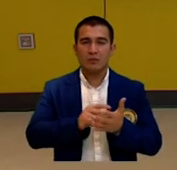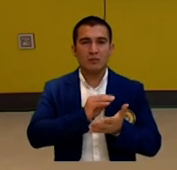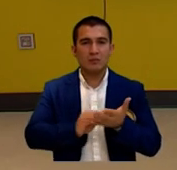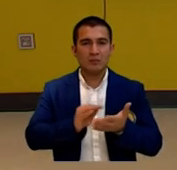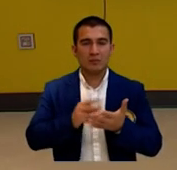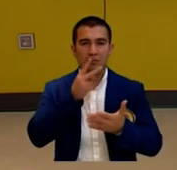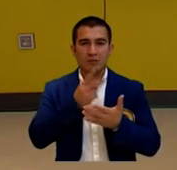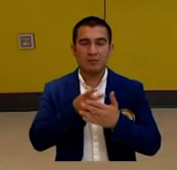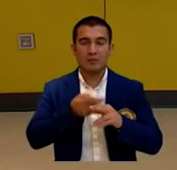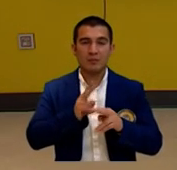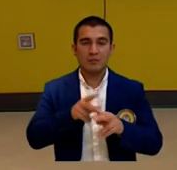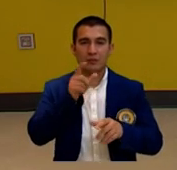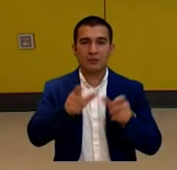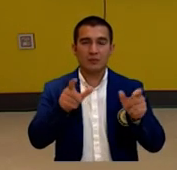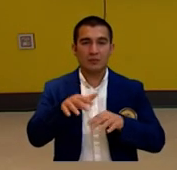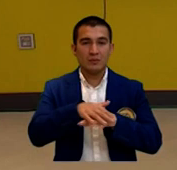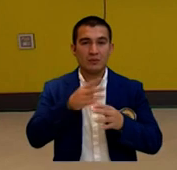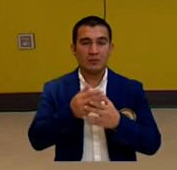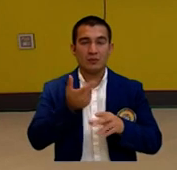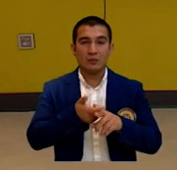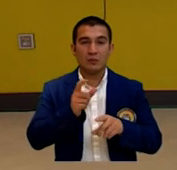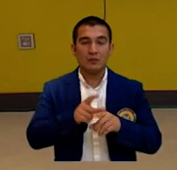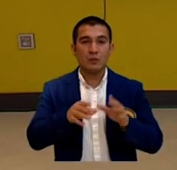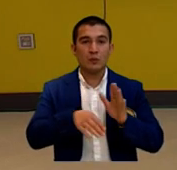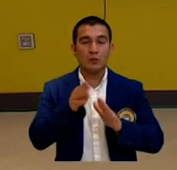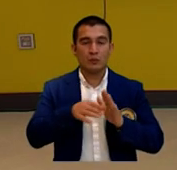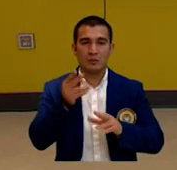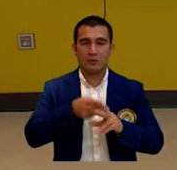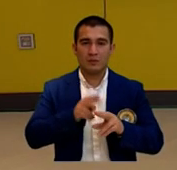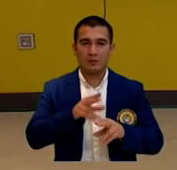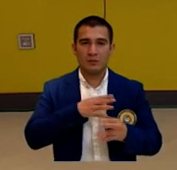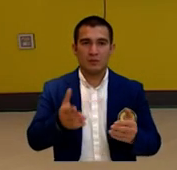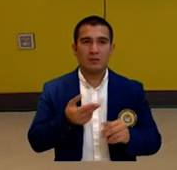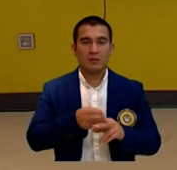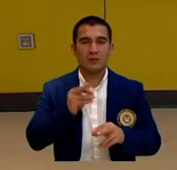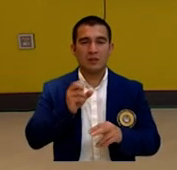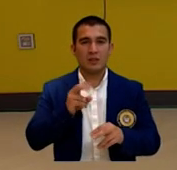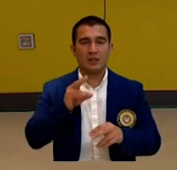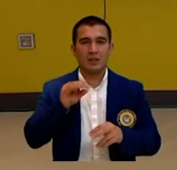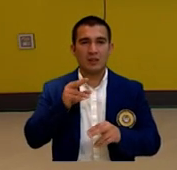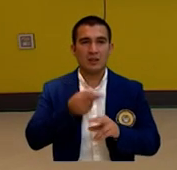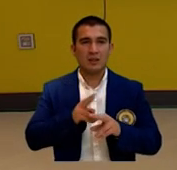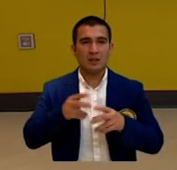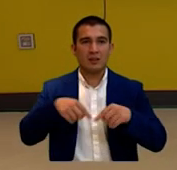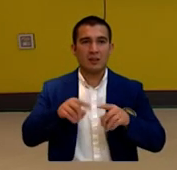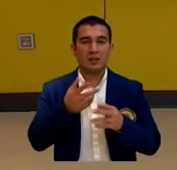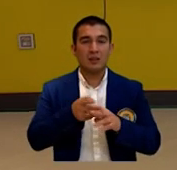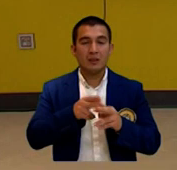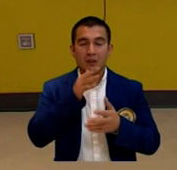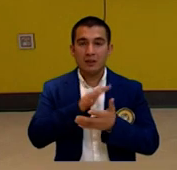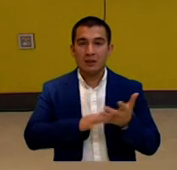teatr xalqqa yaqinlashishning eng samarali usuli edi. Shuning uchun ham jadidlar tomonidan bu